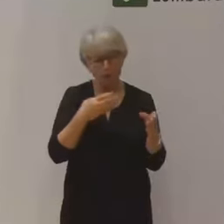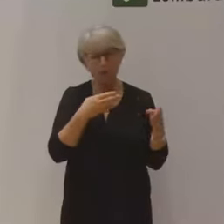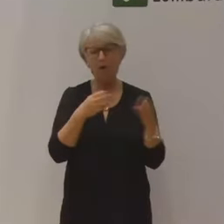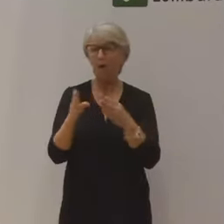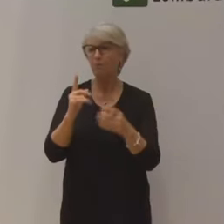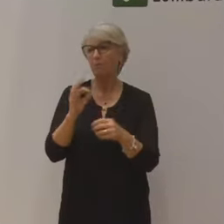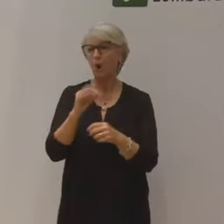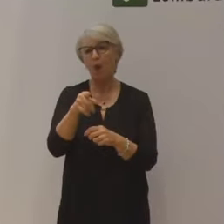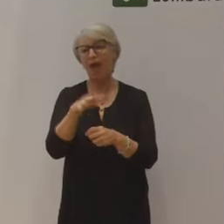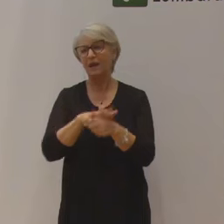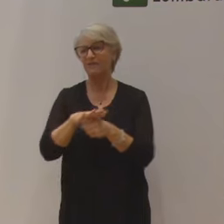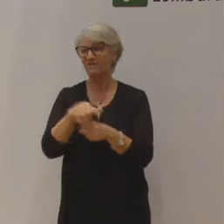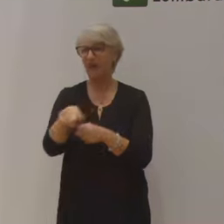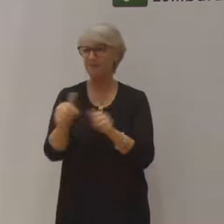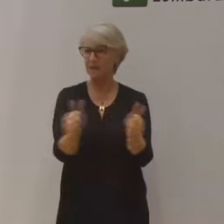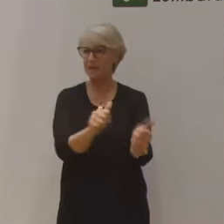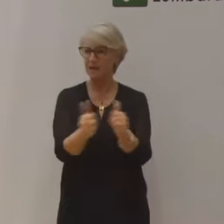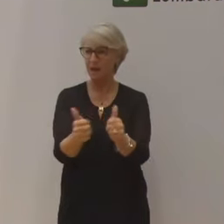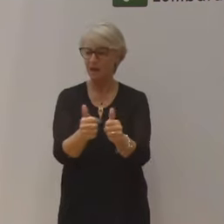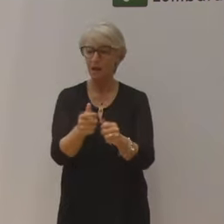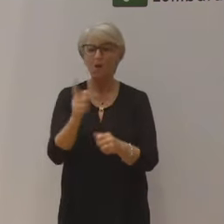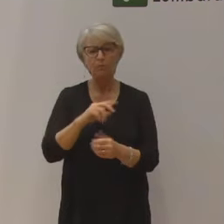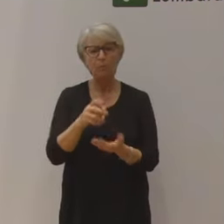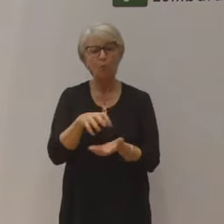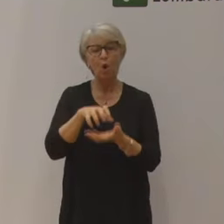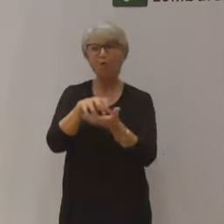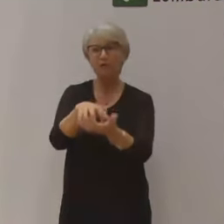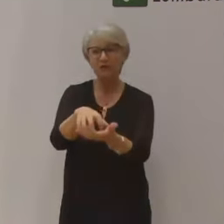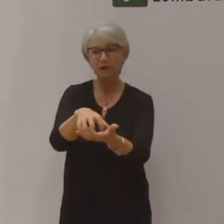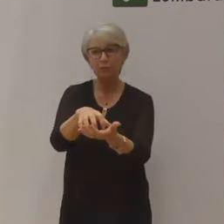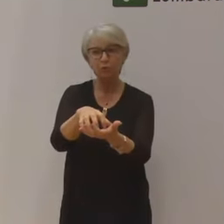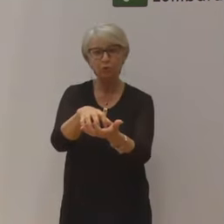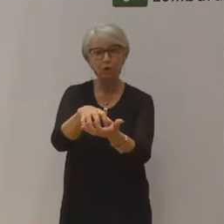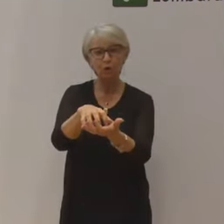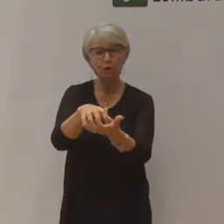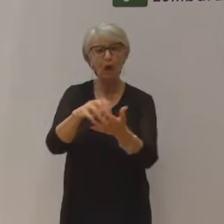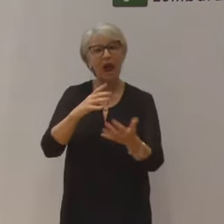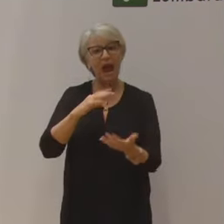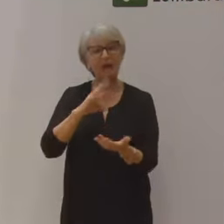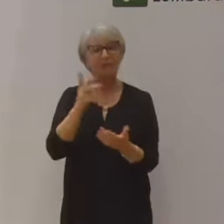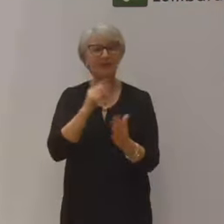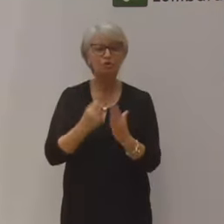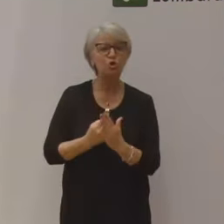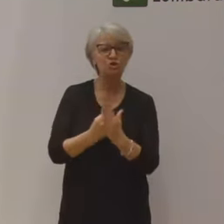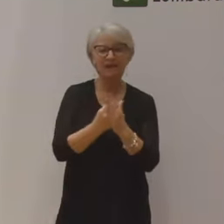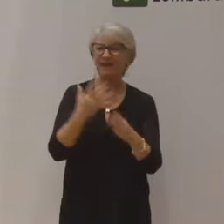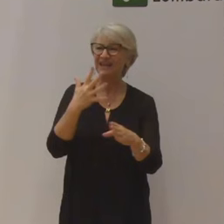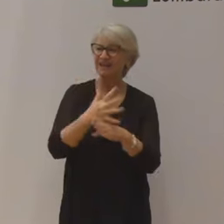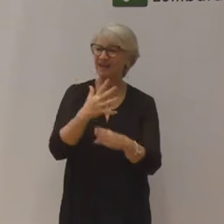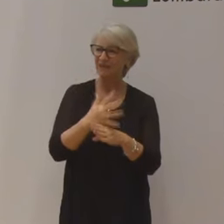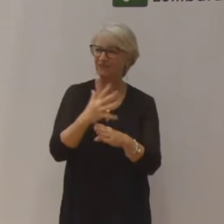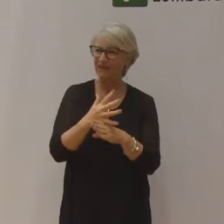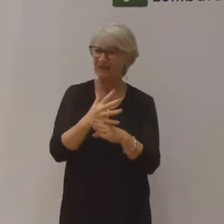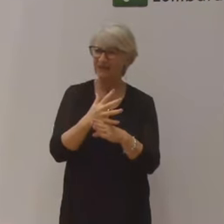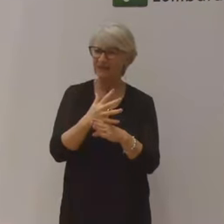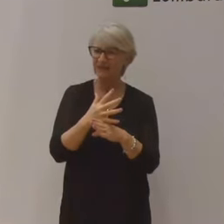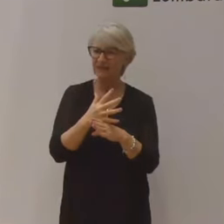propri familiari. Un contributo per il supporto alla residenzialità, proprio per sostenere interventi di